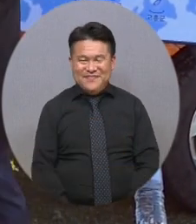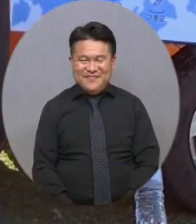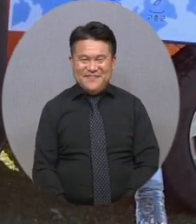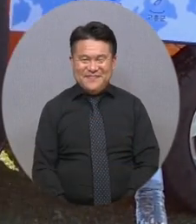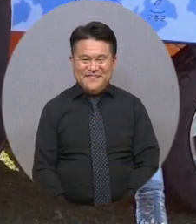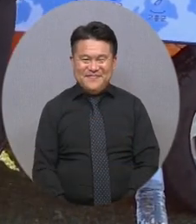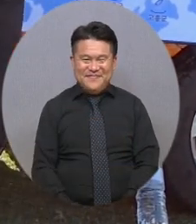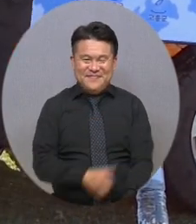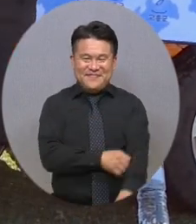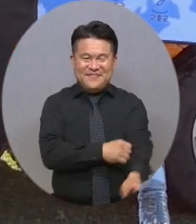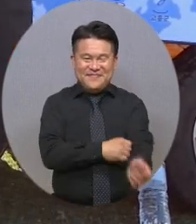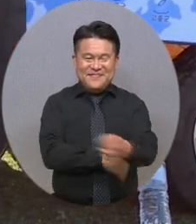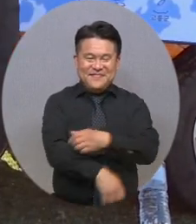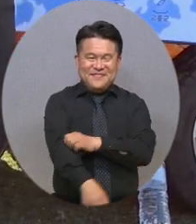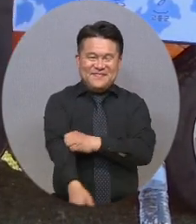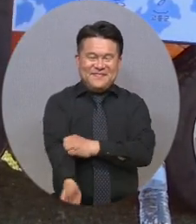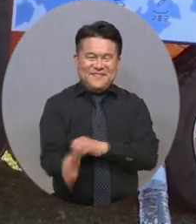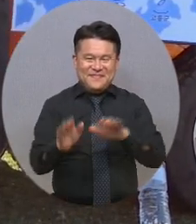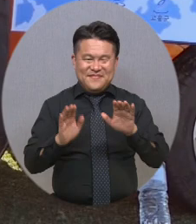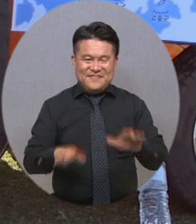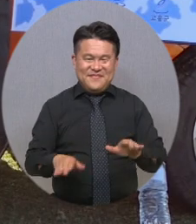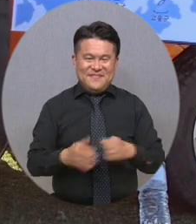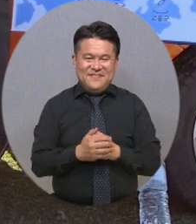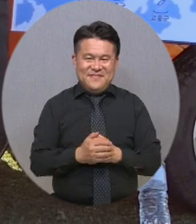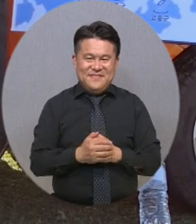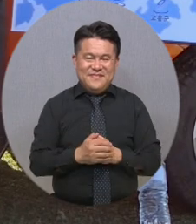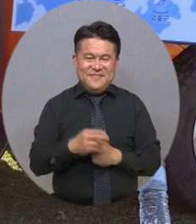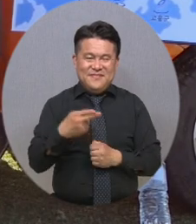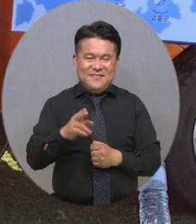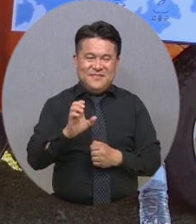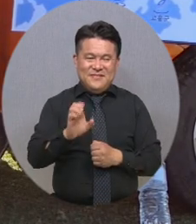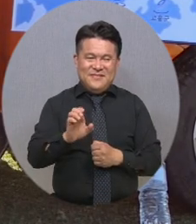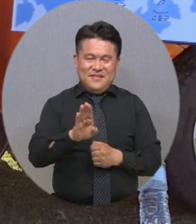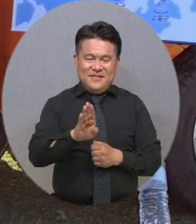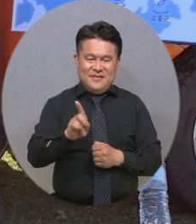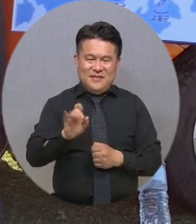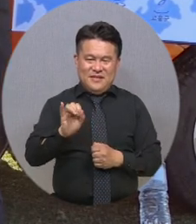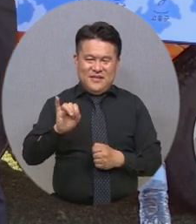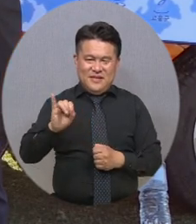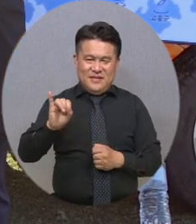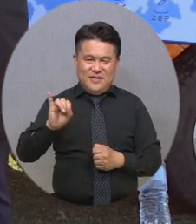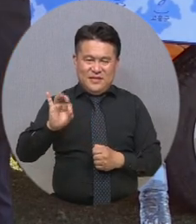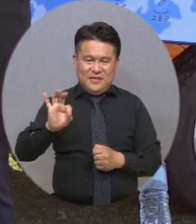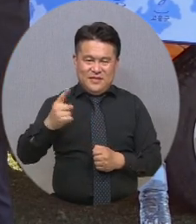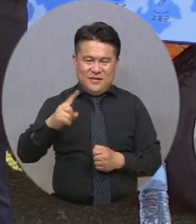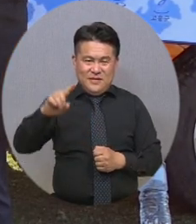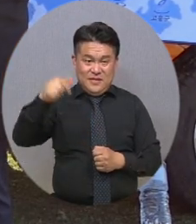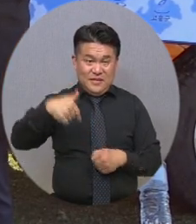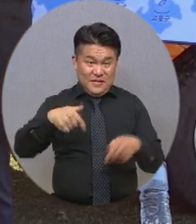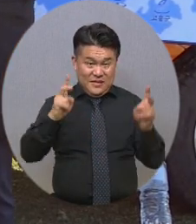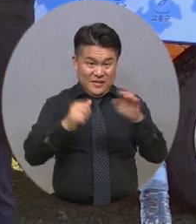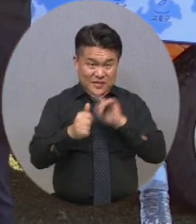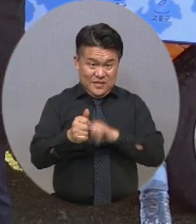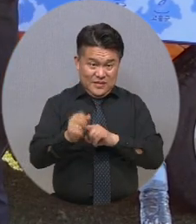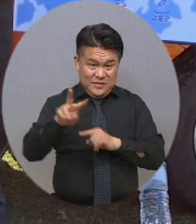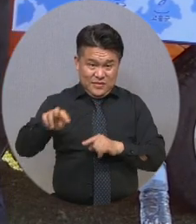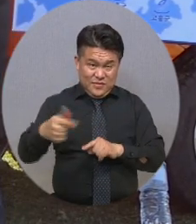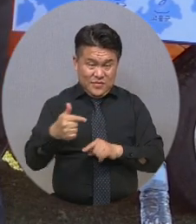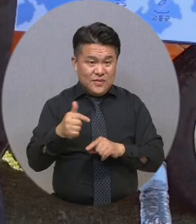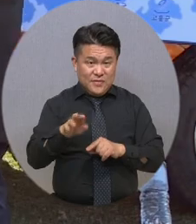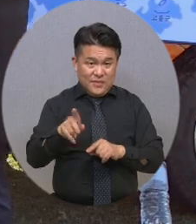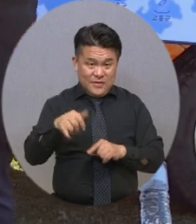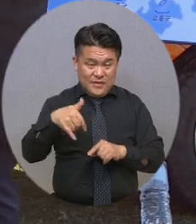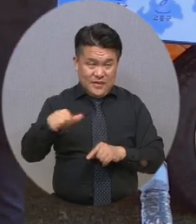빨리 들어봐야겠네. 이번에는 HC 바이오텍 윤병재 대표님 함께 하시겠는데 도대체 어떤 물건을 소개해 주실지